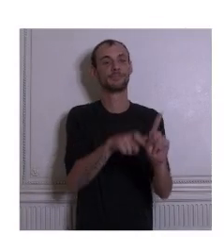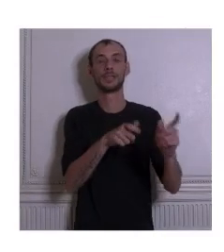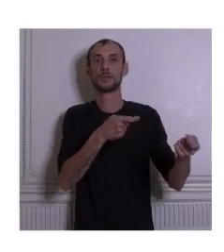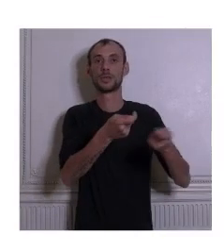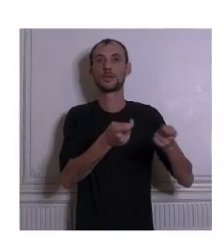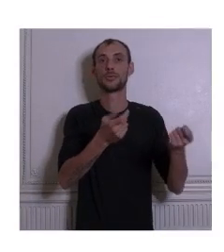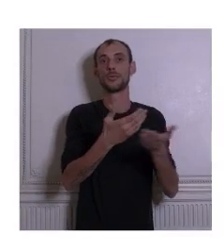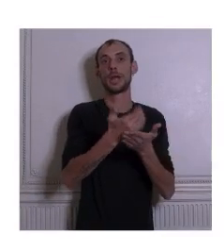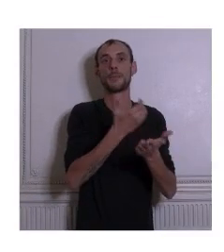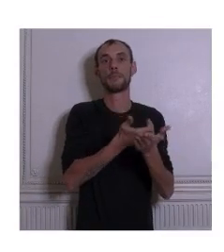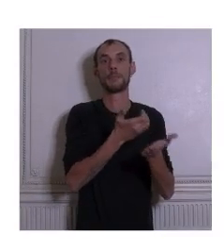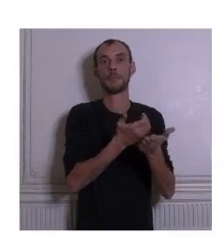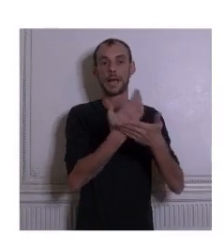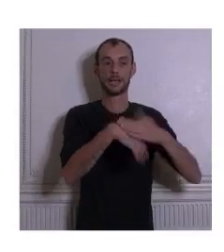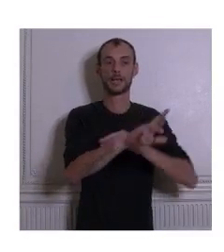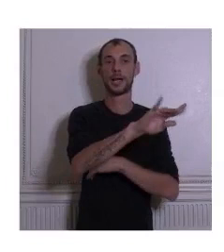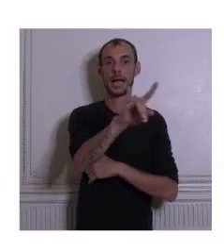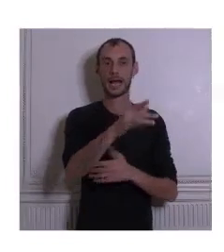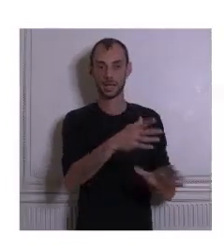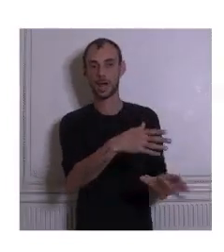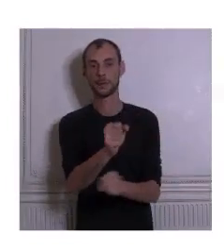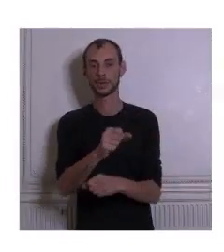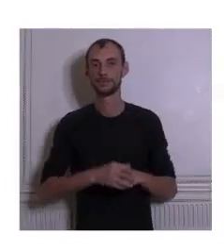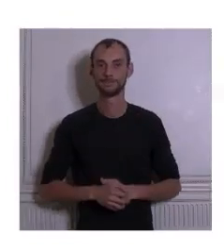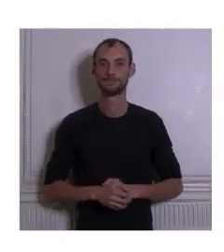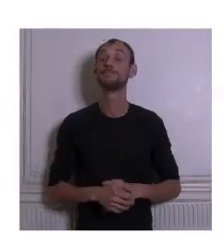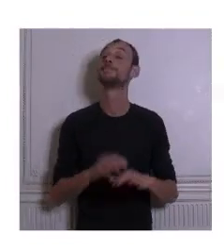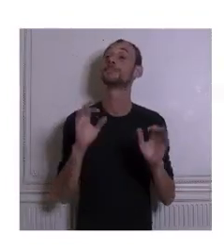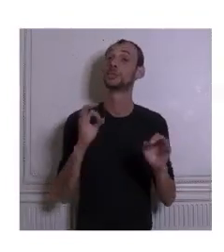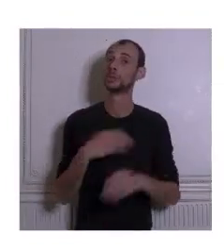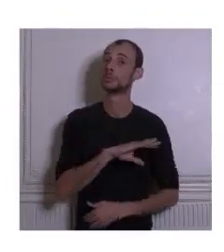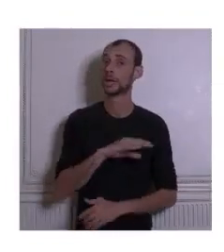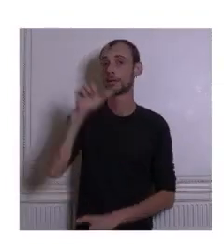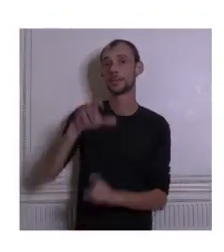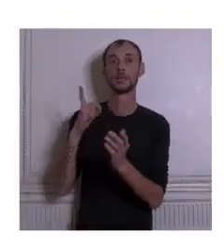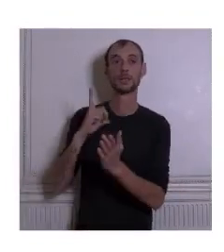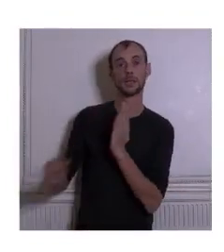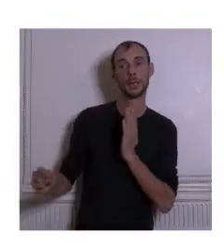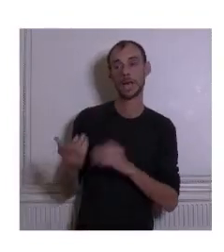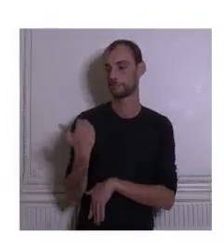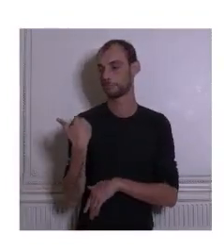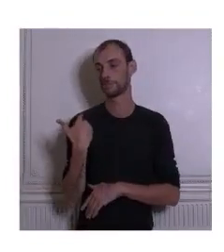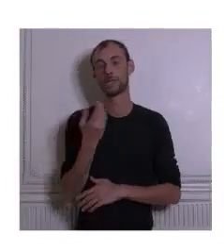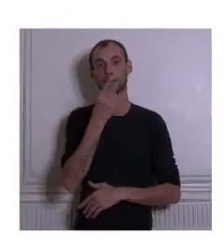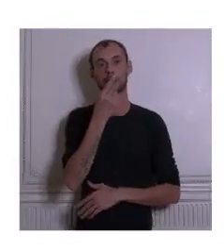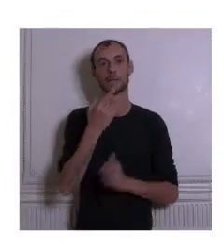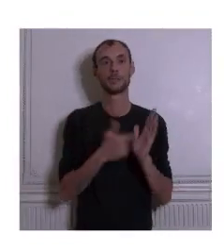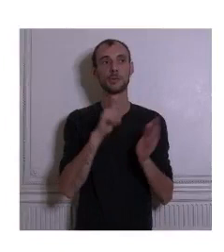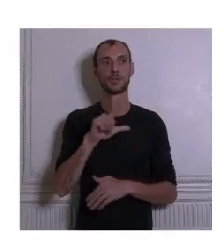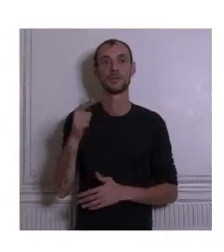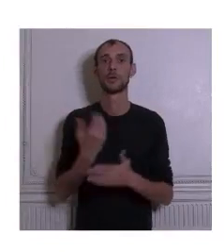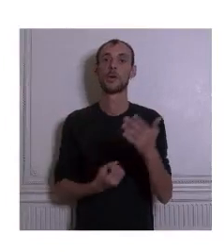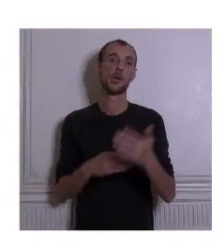durée, d'une disponibilité de courte durée prononcée d'office, de droit ou sur demande pour raison familiale,